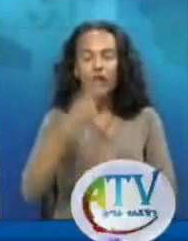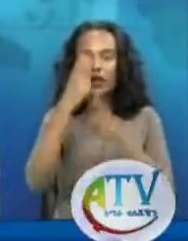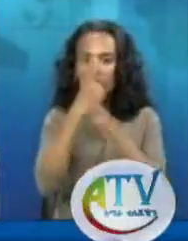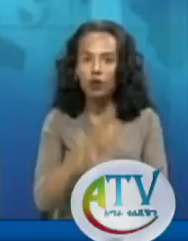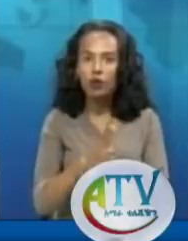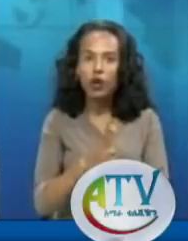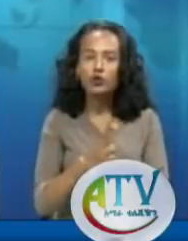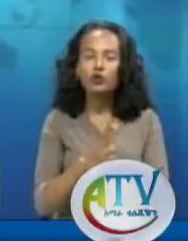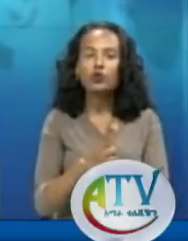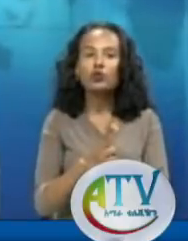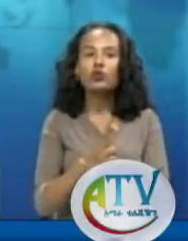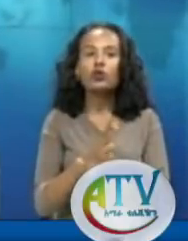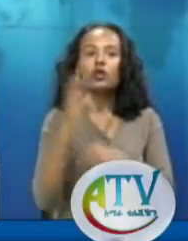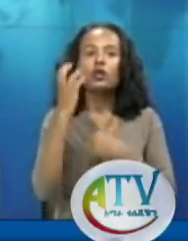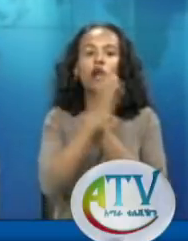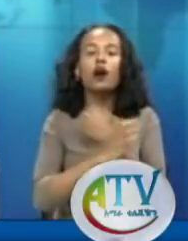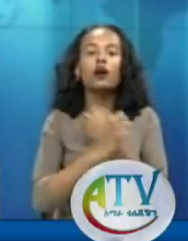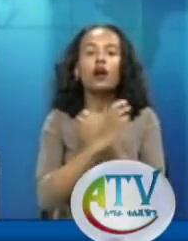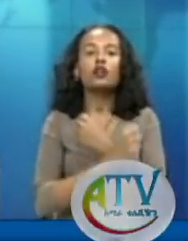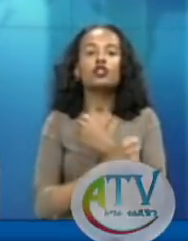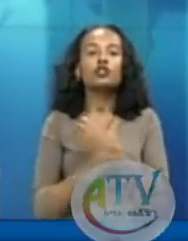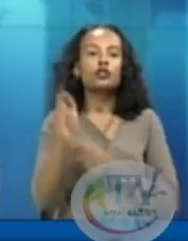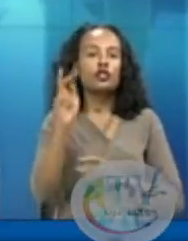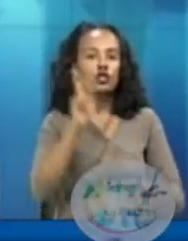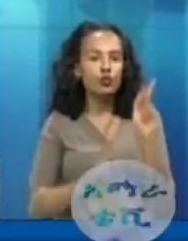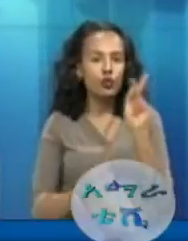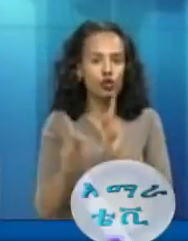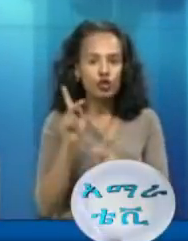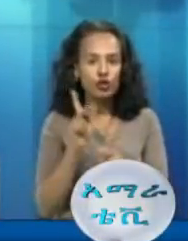የተከበራችሁ የሀገራችን ህዝቦች፣